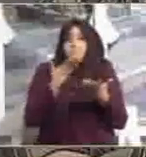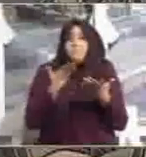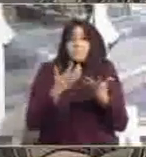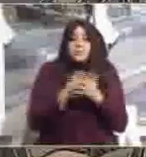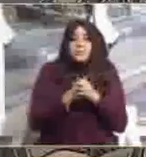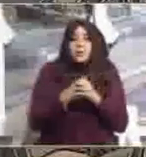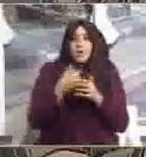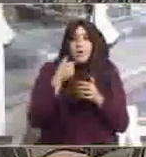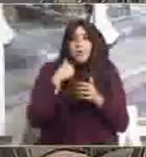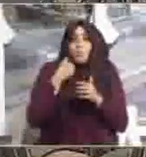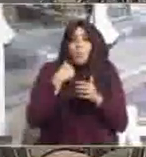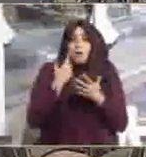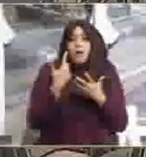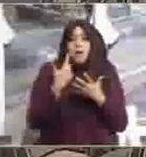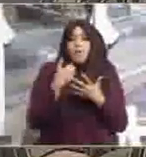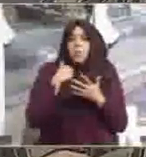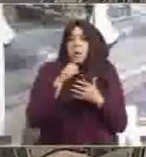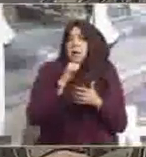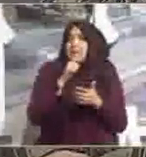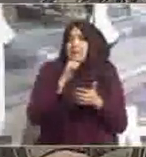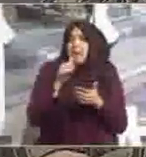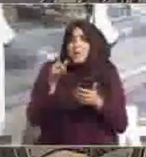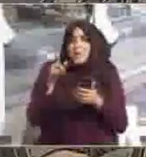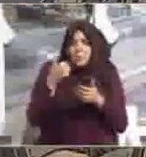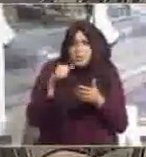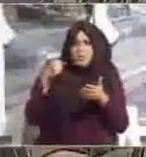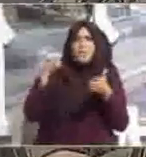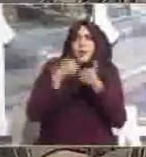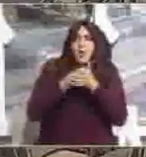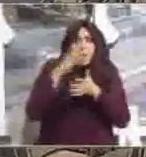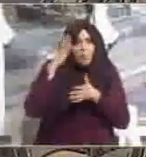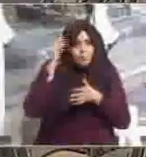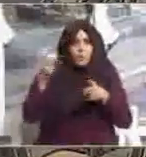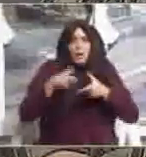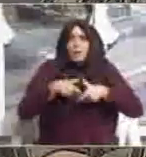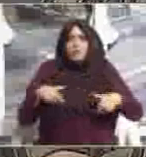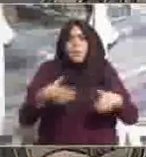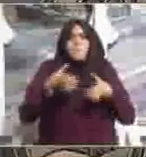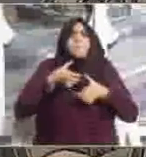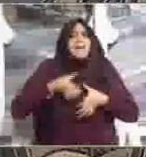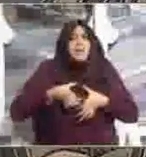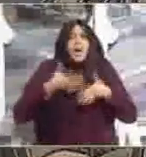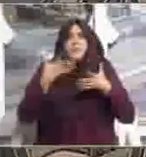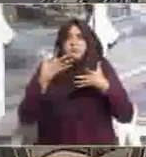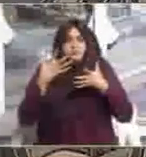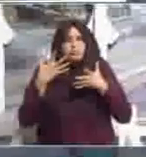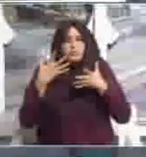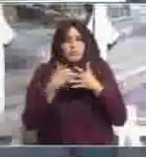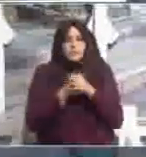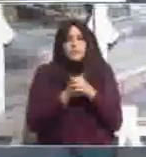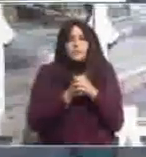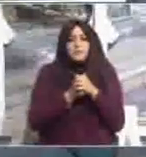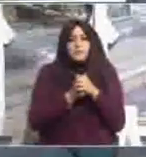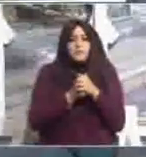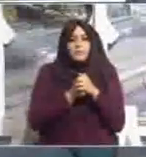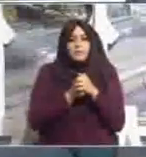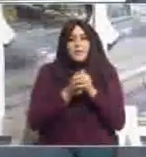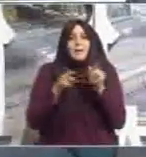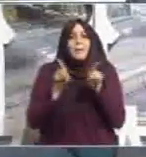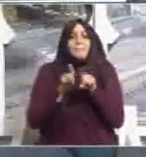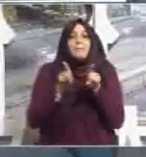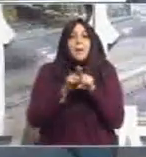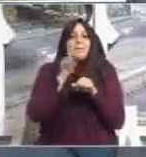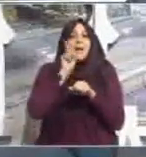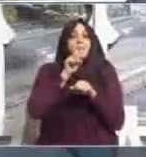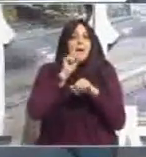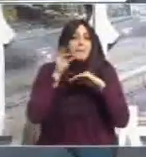شو كيفاش نكون كانه ولي وحمي واش نكون انا قال لك السيد راه عنده كما قلت انا كان قادر يدير والزوجه ايضا اللي تستفيد زوجها